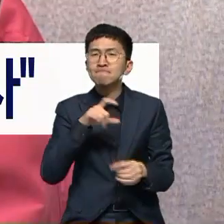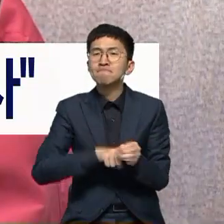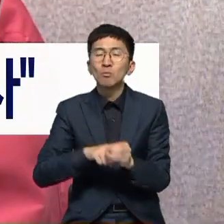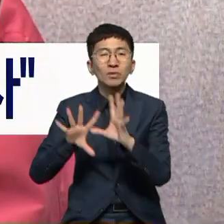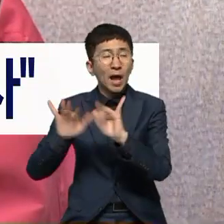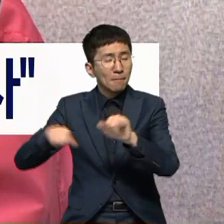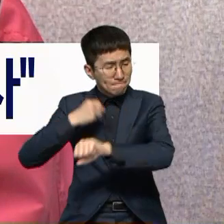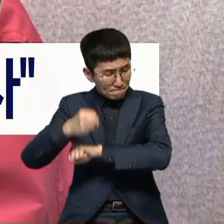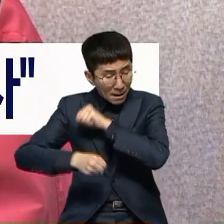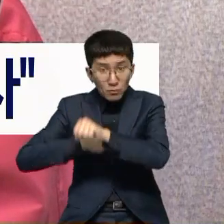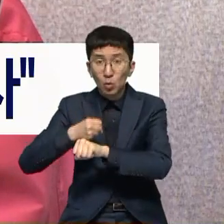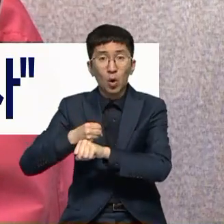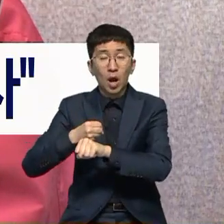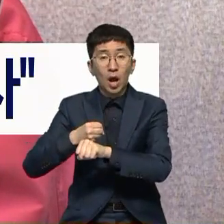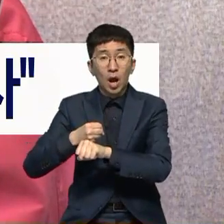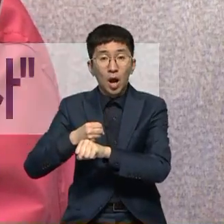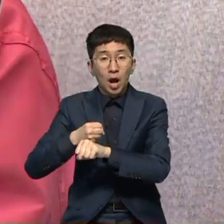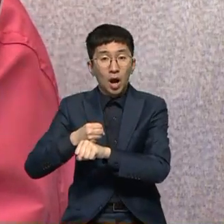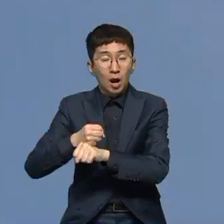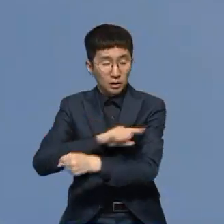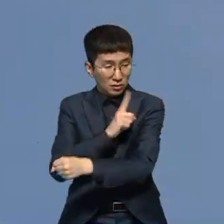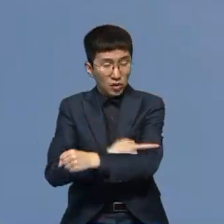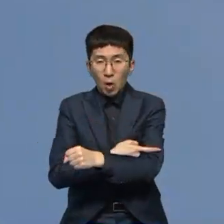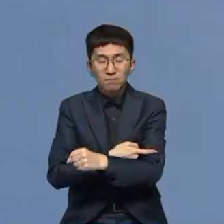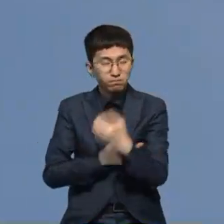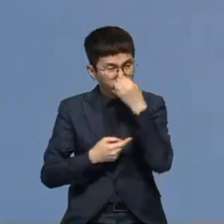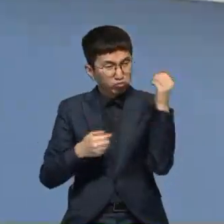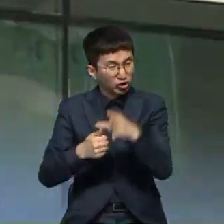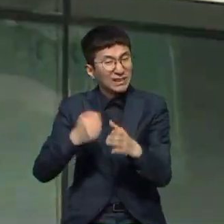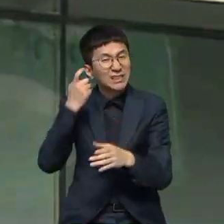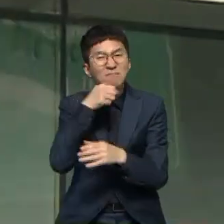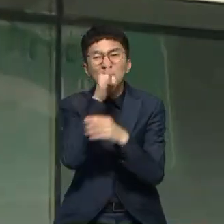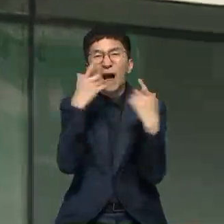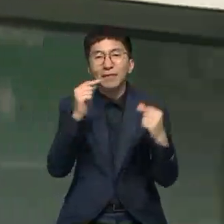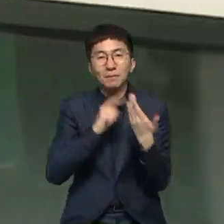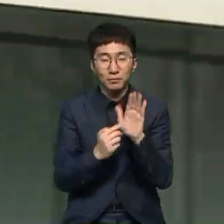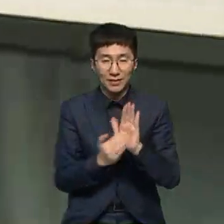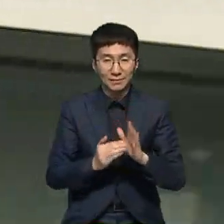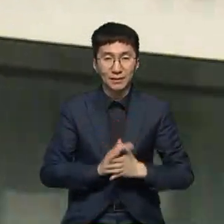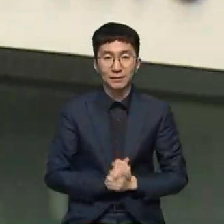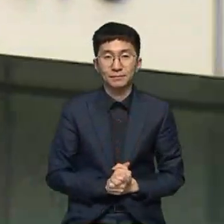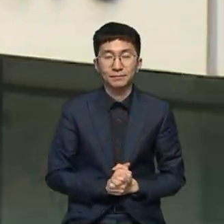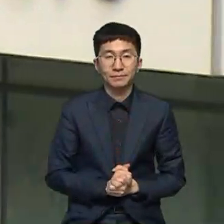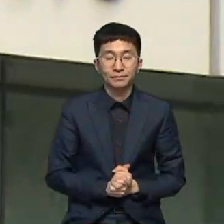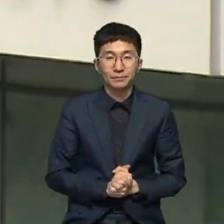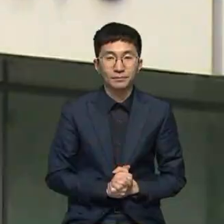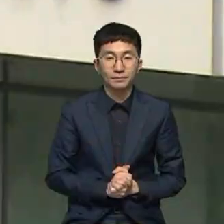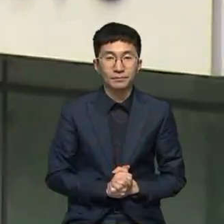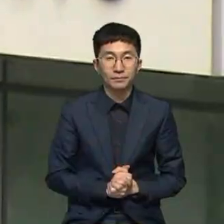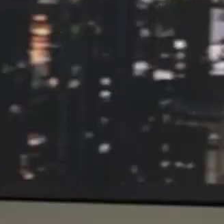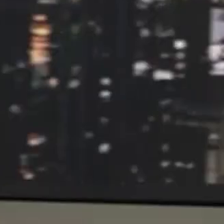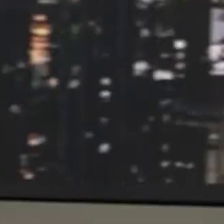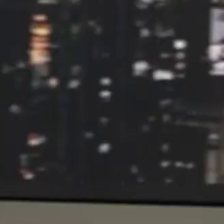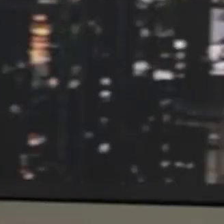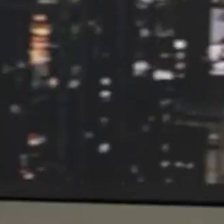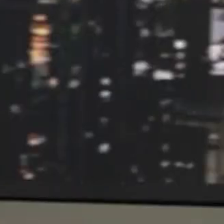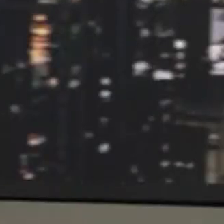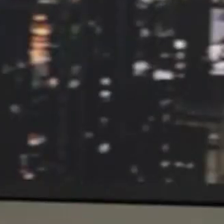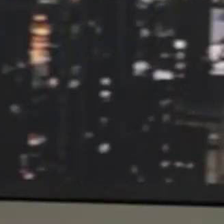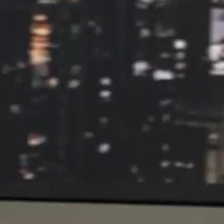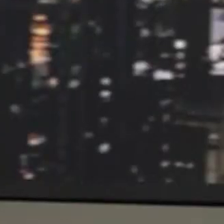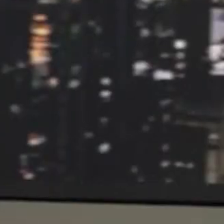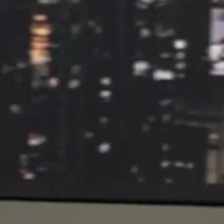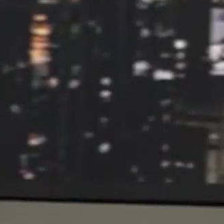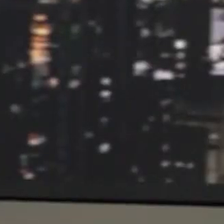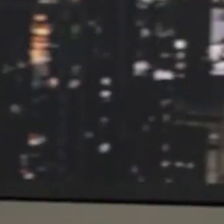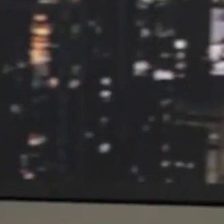무시하고 국민대를 표적 감사했다고 비판했습니다. SBS 김경희입니다. 네, 안녕하십니까.